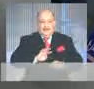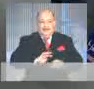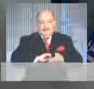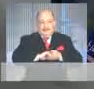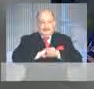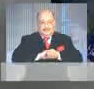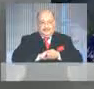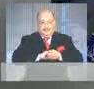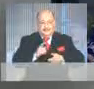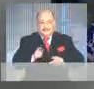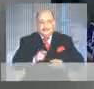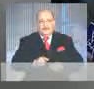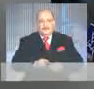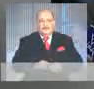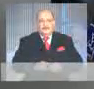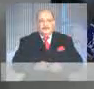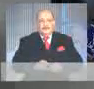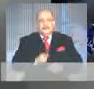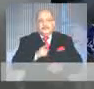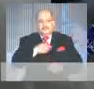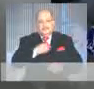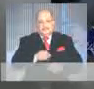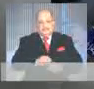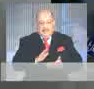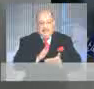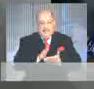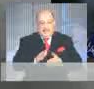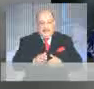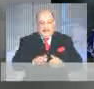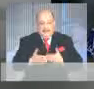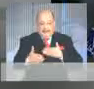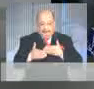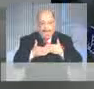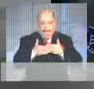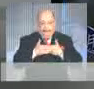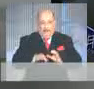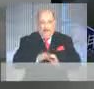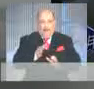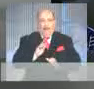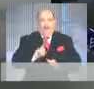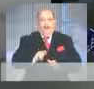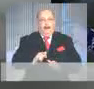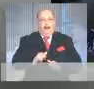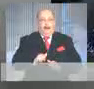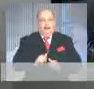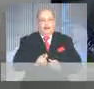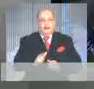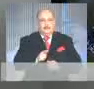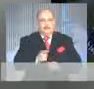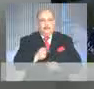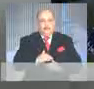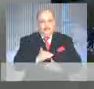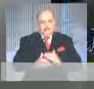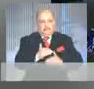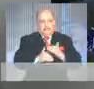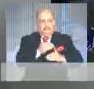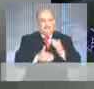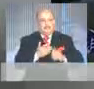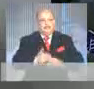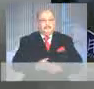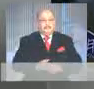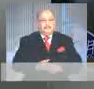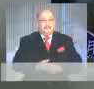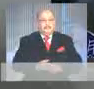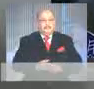تقريب قد ميزانية التنمية أكثر من 5 مليار دوات من الدنانير قاعدين ندبحوا فيها في جوانب الدعم تحتاج